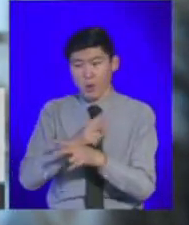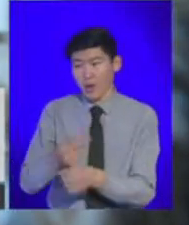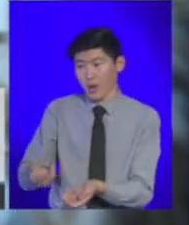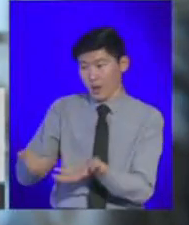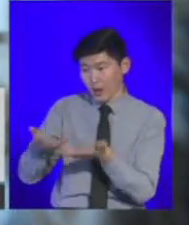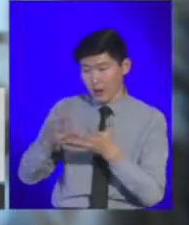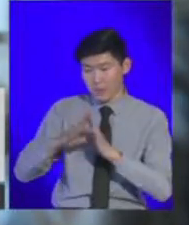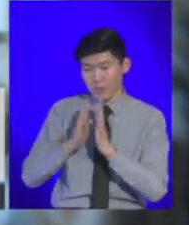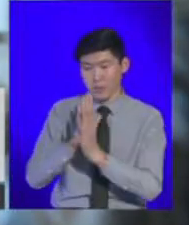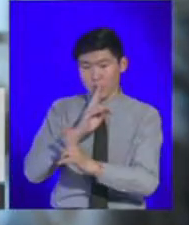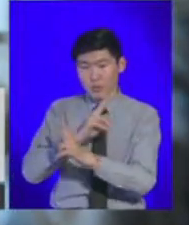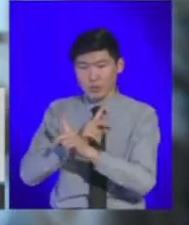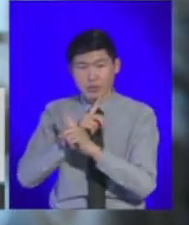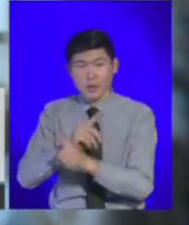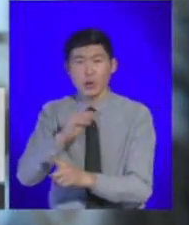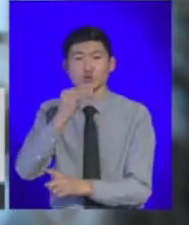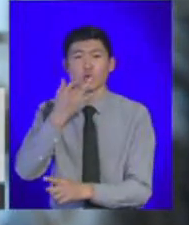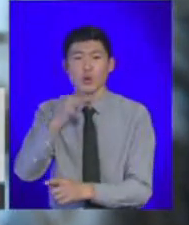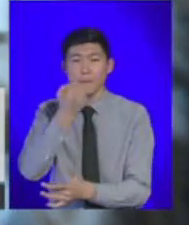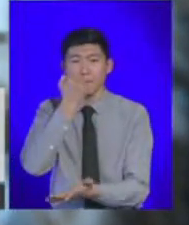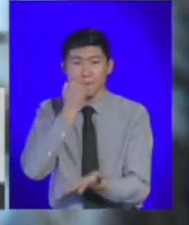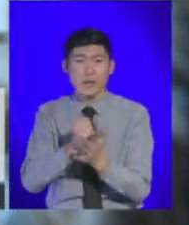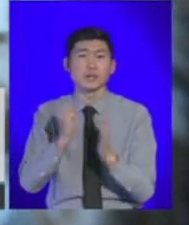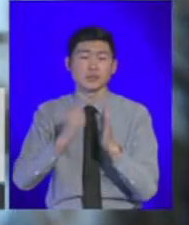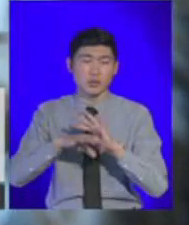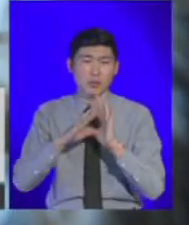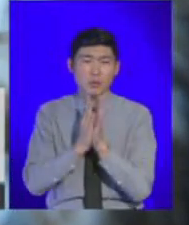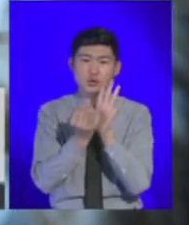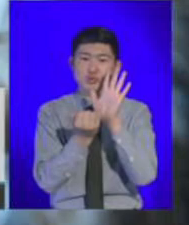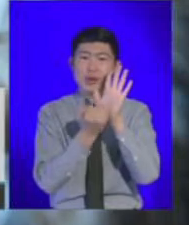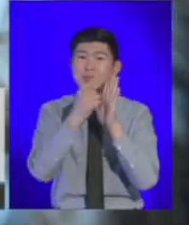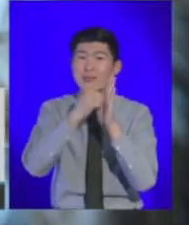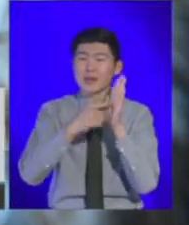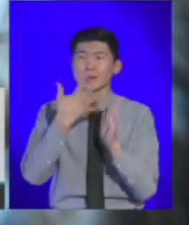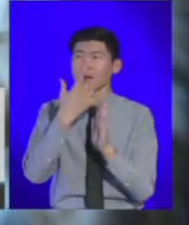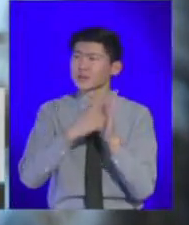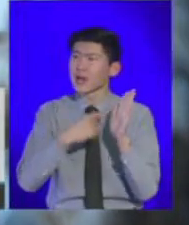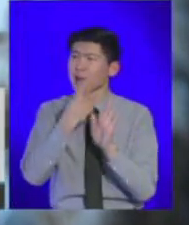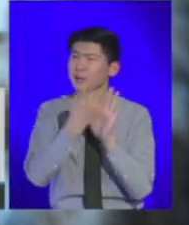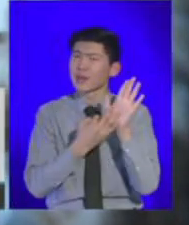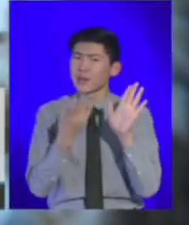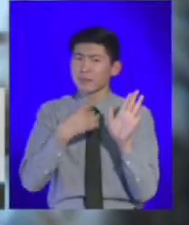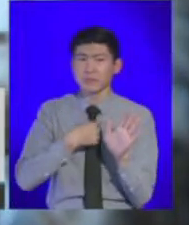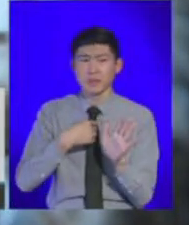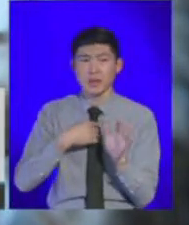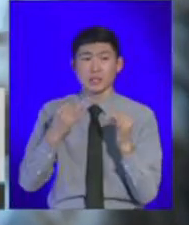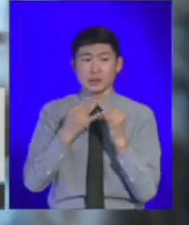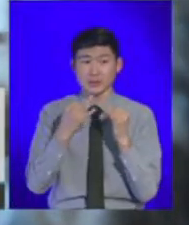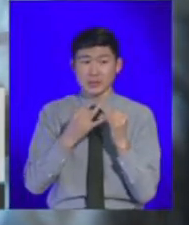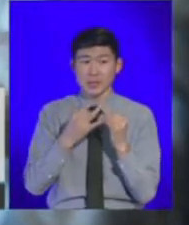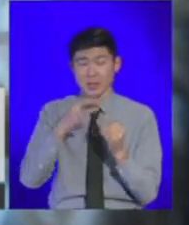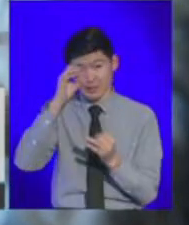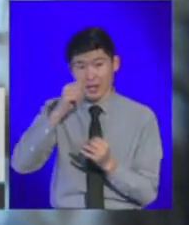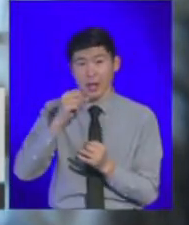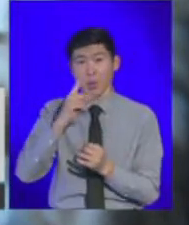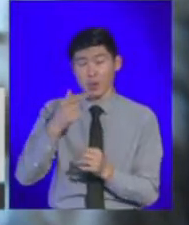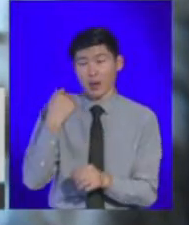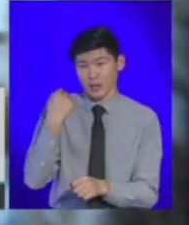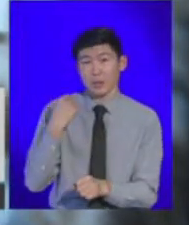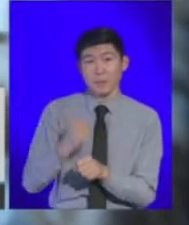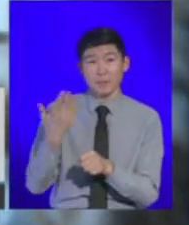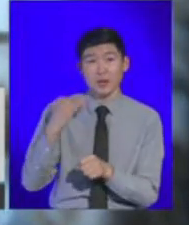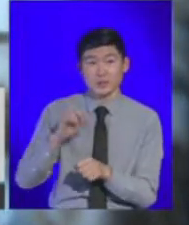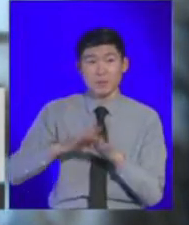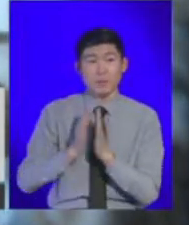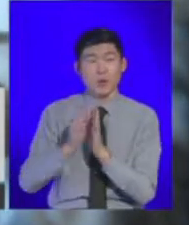хуулийн дагуу журам батлагдах хэрэгтэй. Энэ журам нь энэ 6 сарын юу 5 сарын 18 би чинь тэр үед цахим яамны бас юу байсан шүү дээ. Үүрэг гүйцэтгэж байсан шүү дээ. Энэ